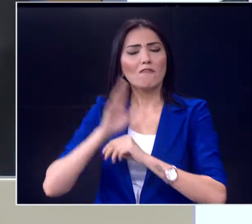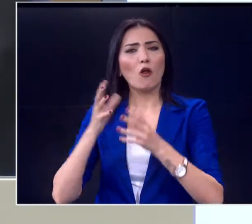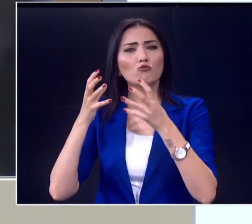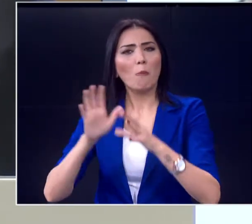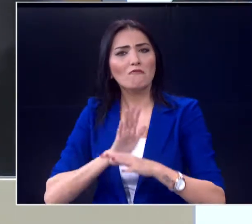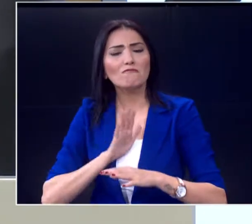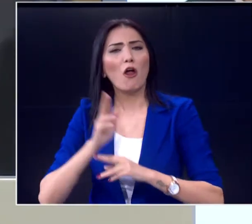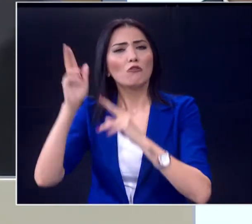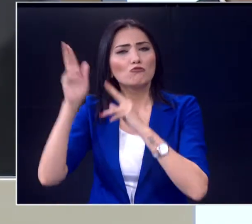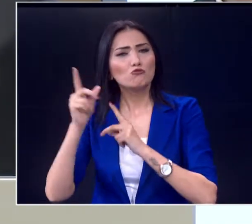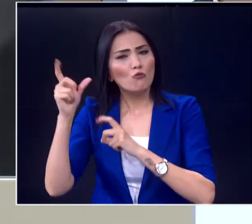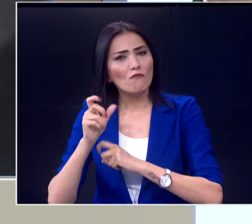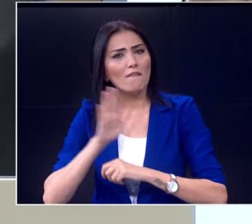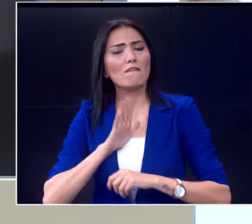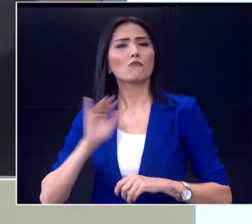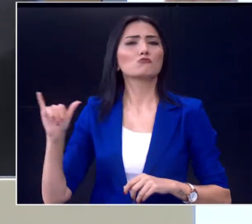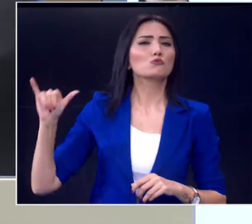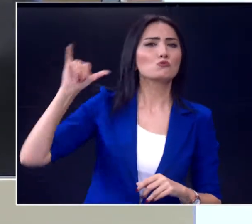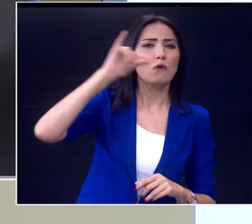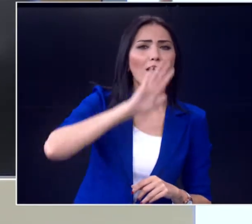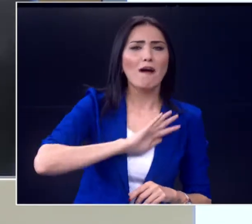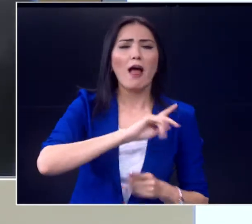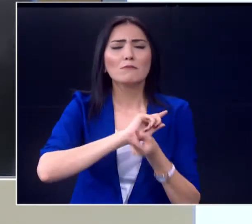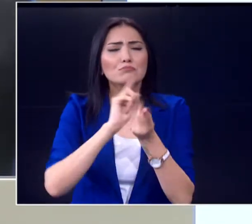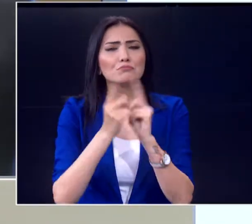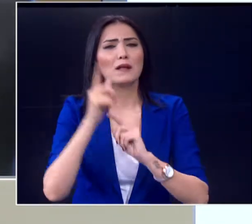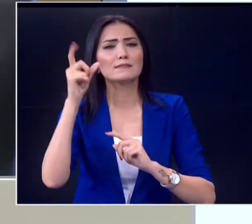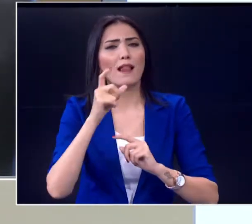var, tüfek var, uçak var, her türlü silah var.